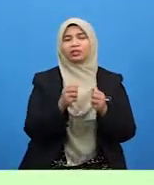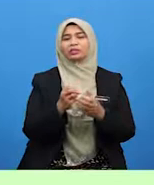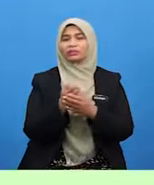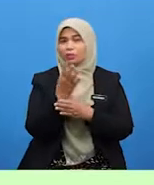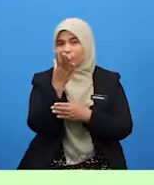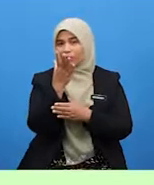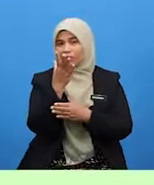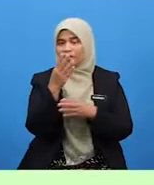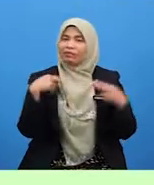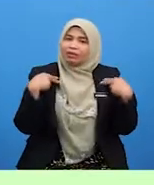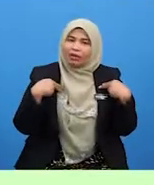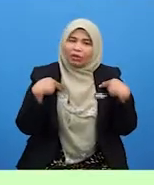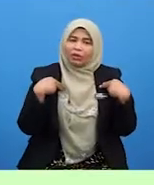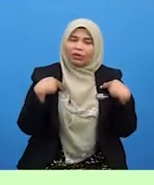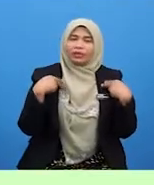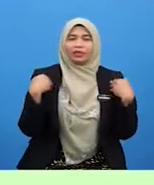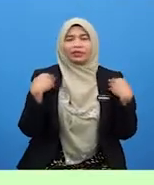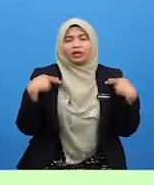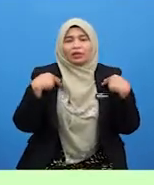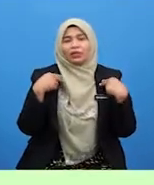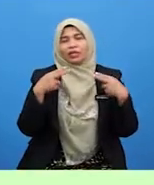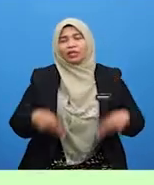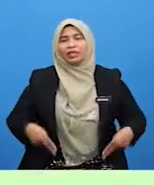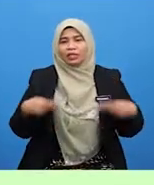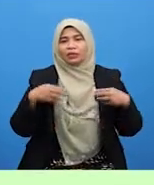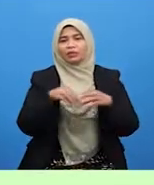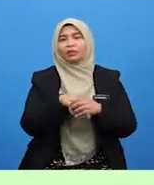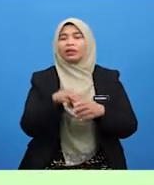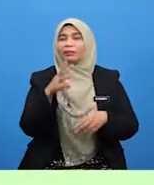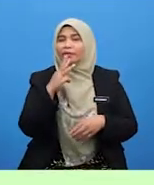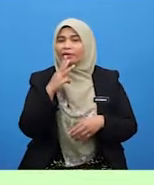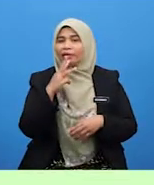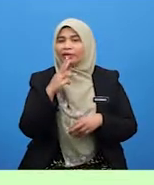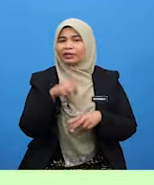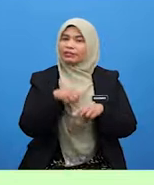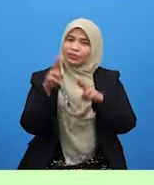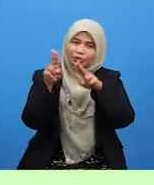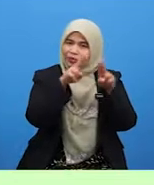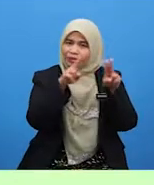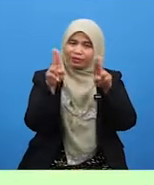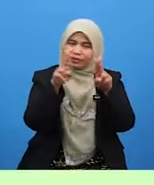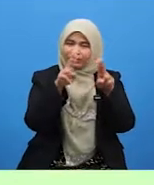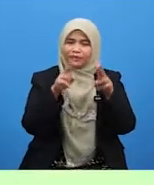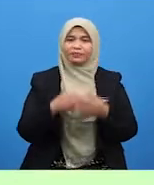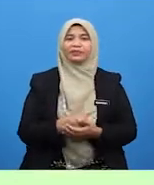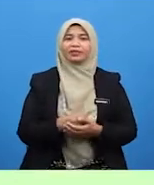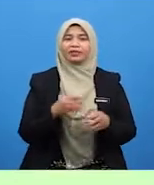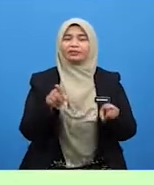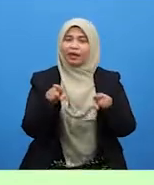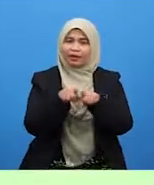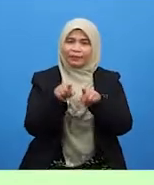Ada haiwan yang hidup dalam air, udara dan di darat. Begitu juga